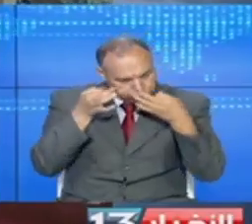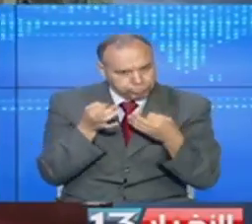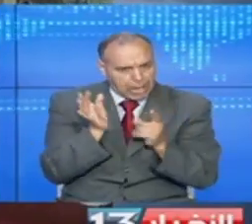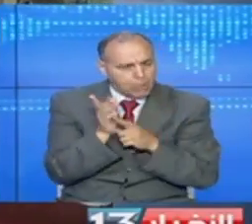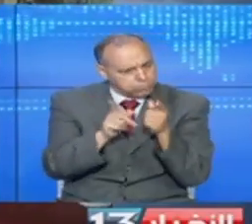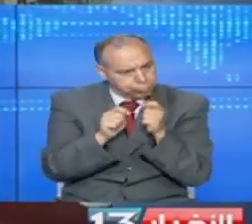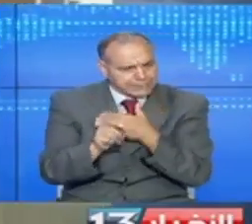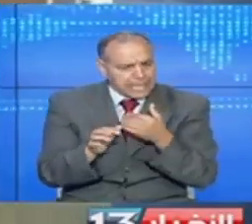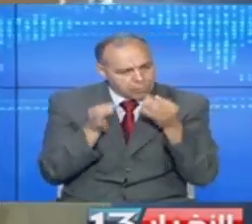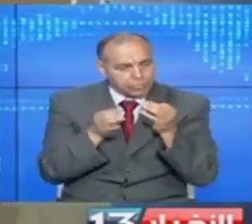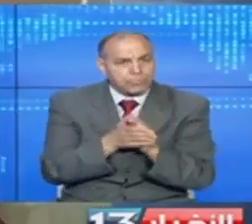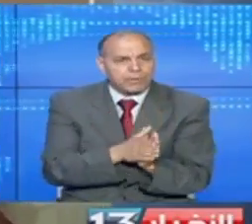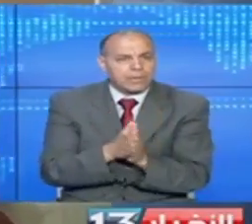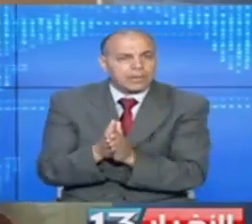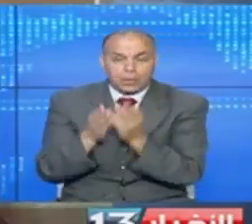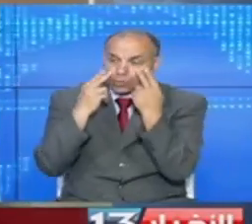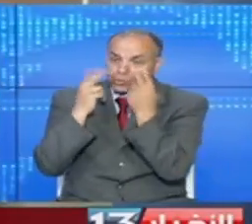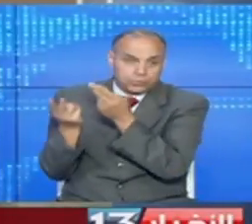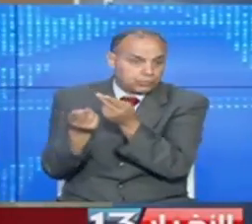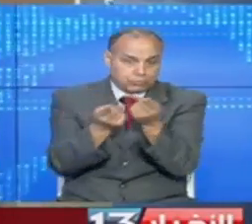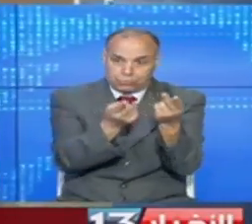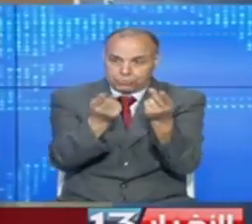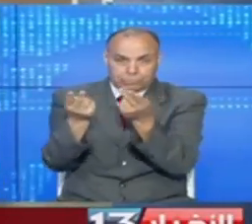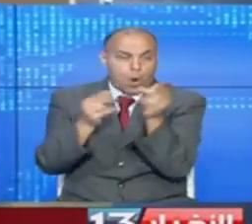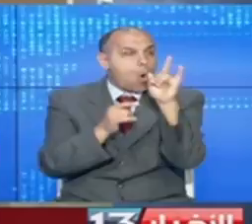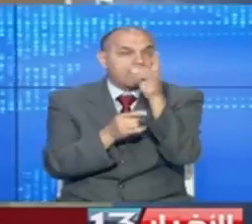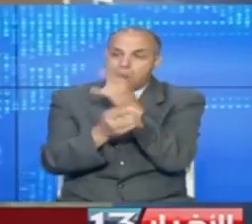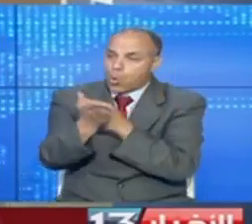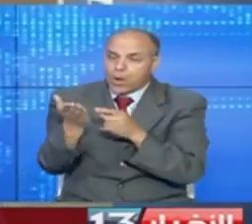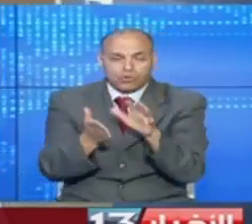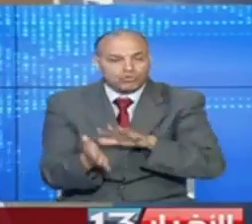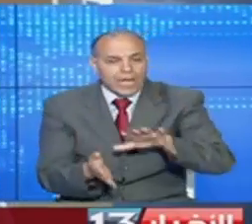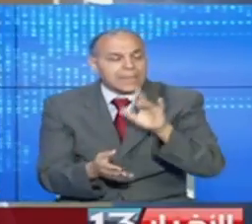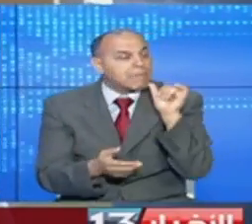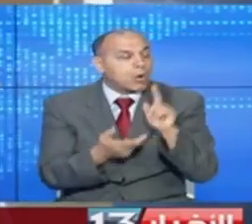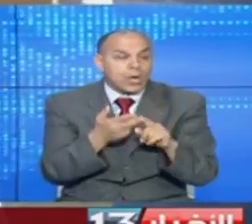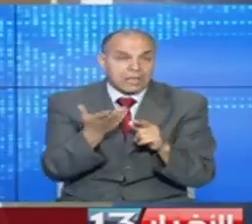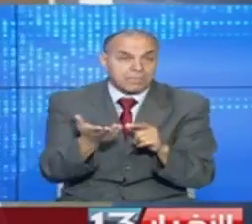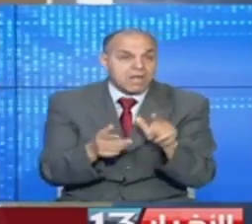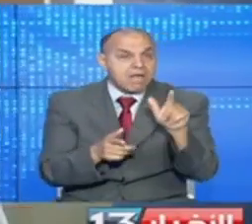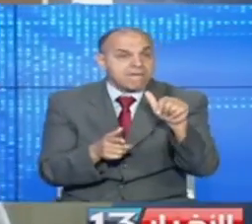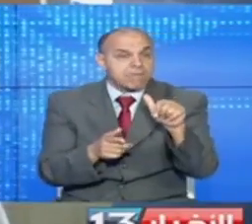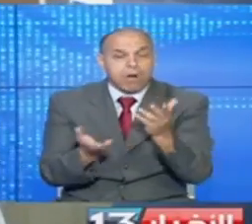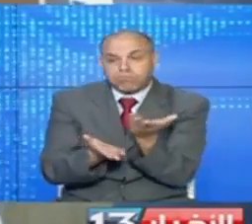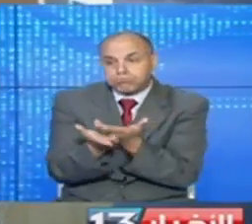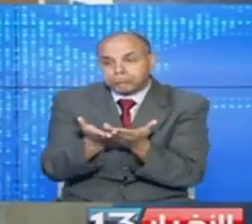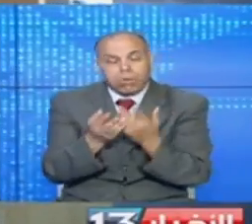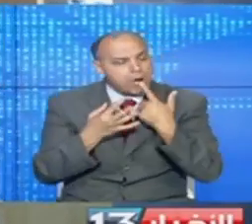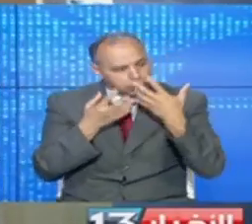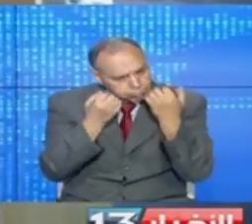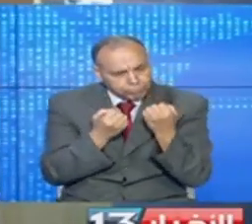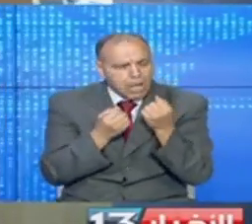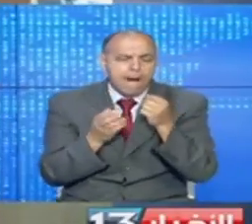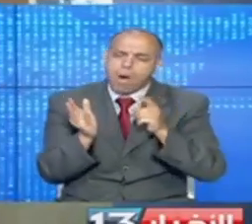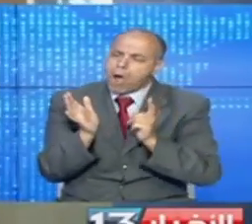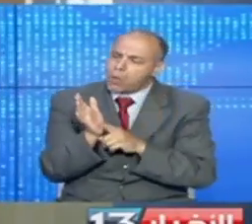والمعايير الصحية. حسب ما نشوفه توا في النزول متاع جهة تبرقة فما تعامل صار مع